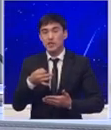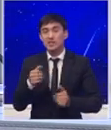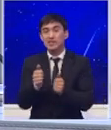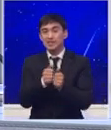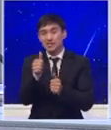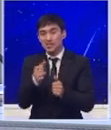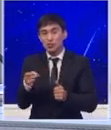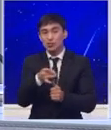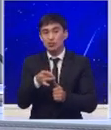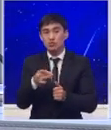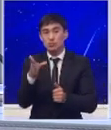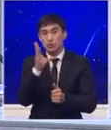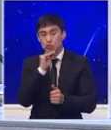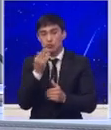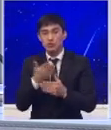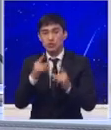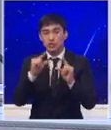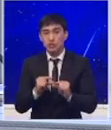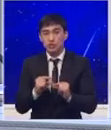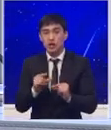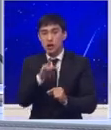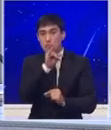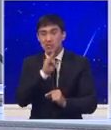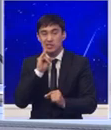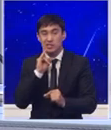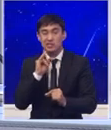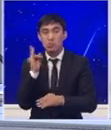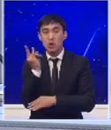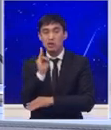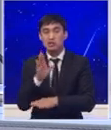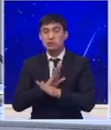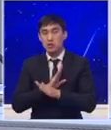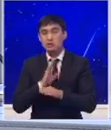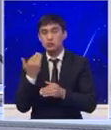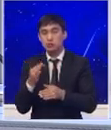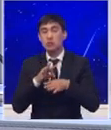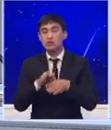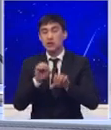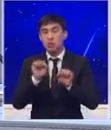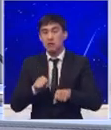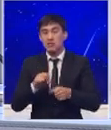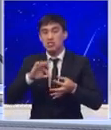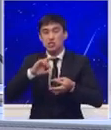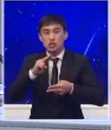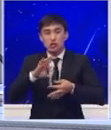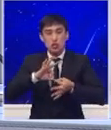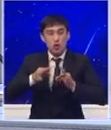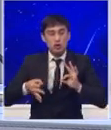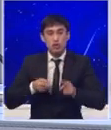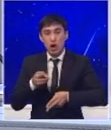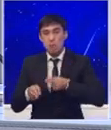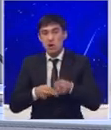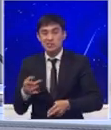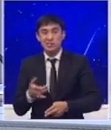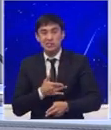соседних регионов, способствуя снижению материнской и младенческой смертности, позволяя проводить сложнейшие операции на открытом